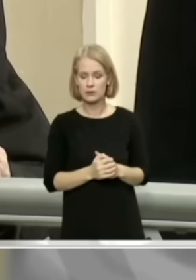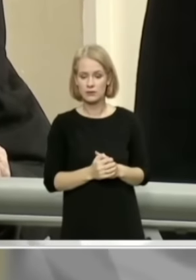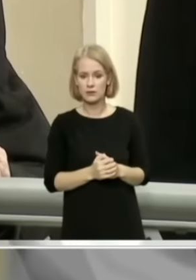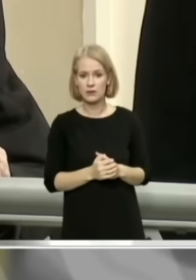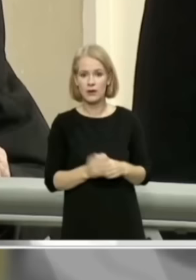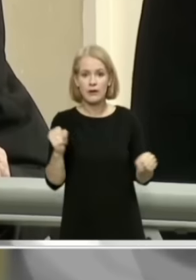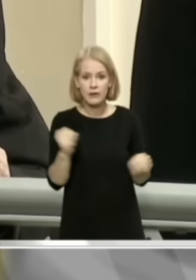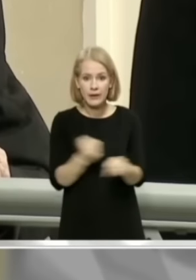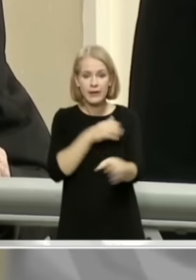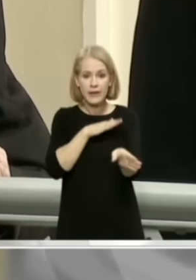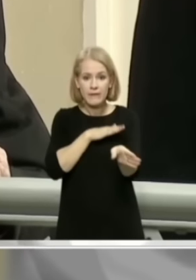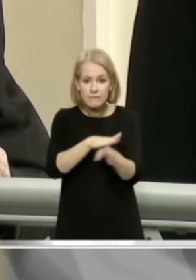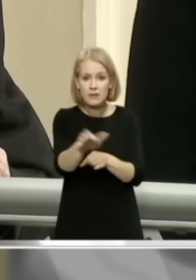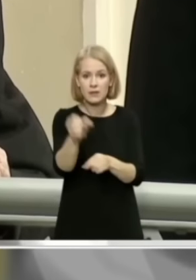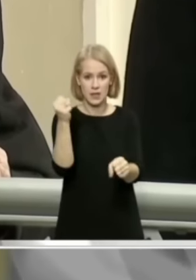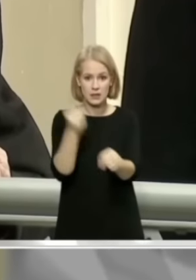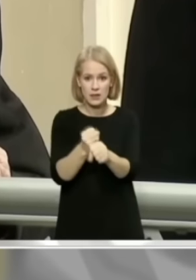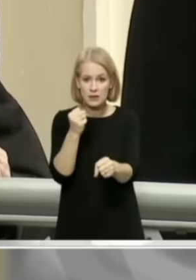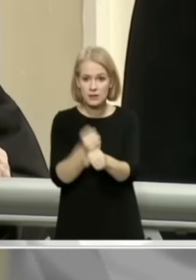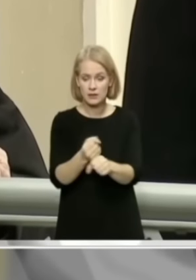Darom,